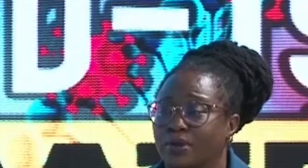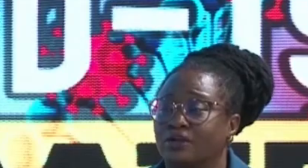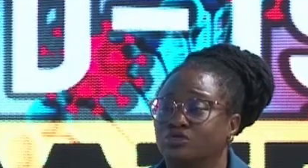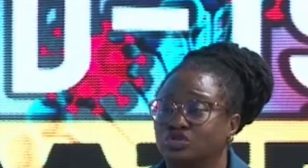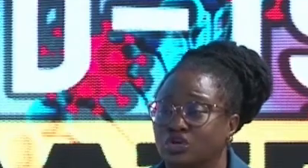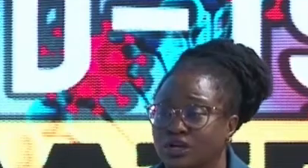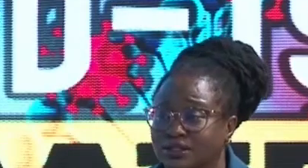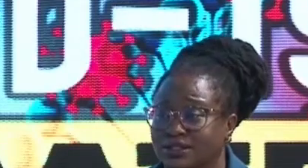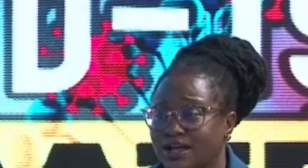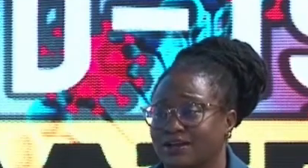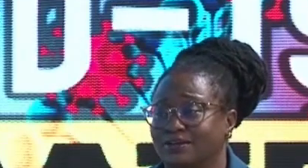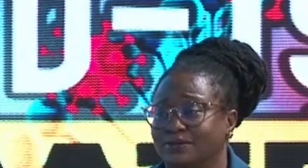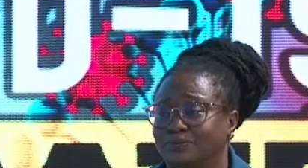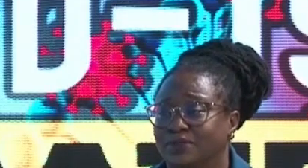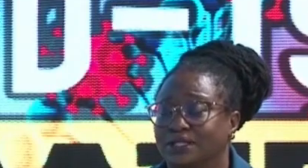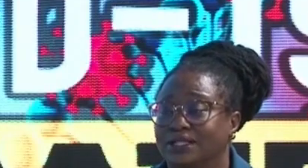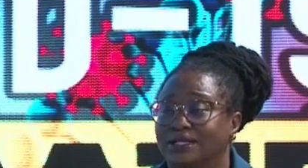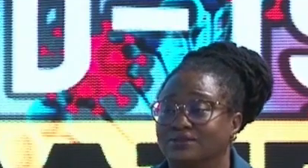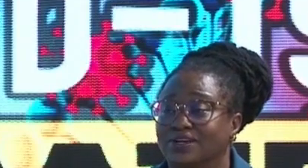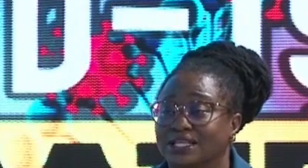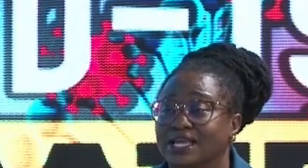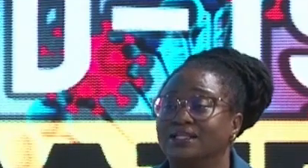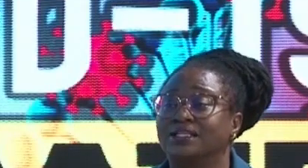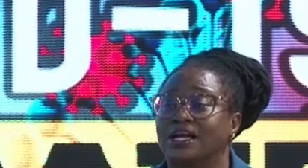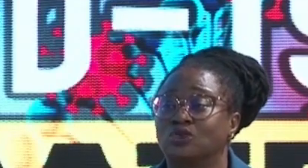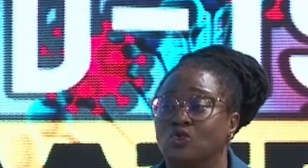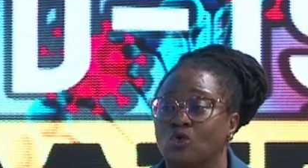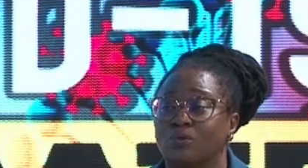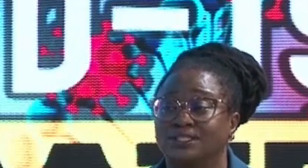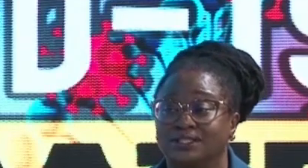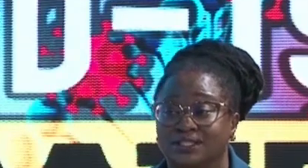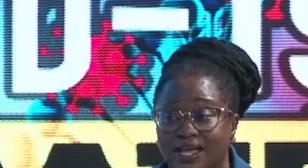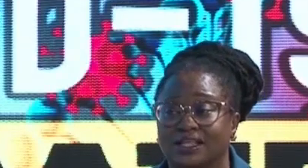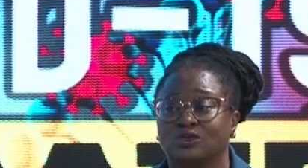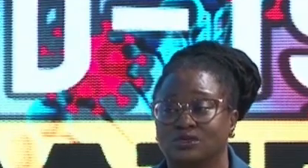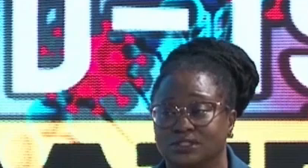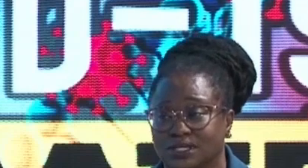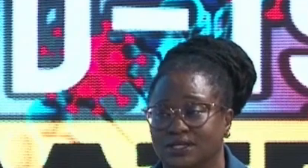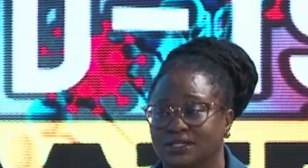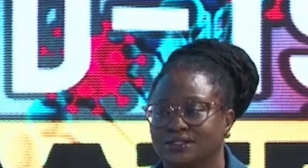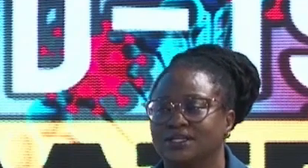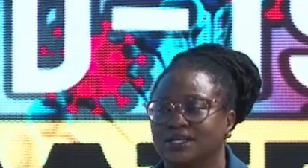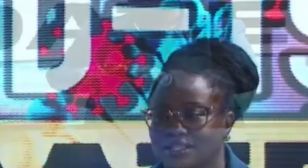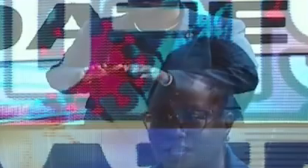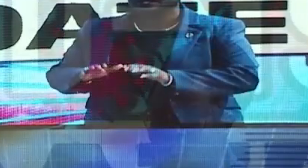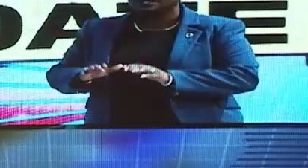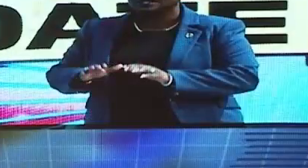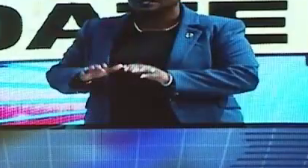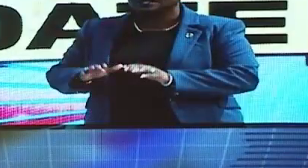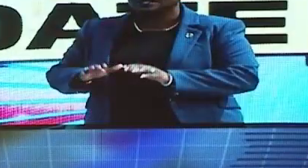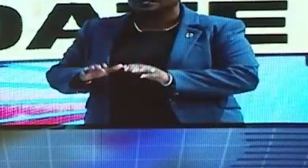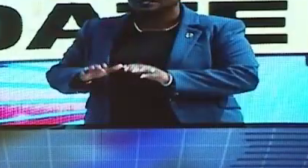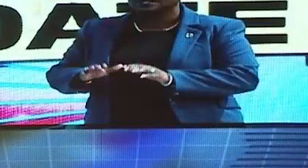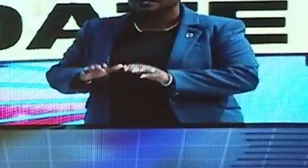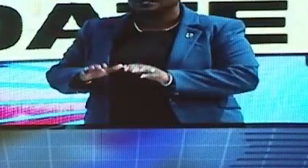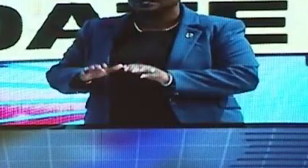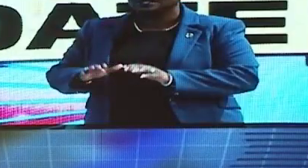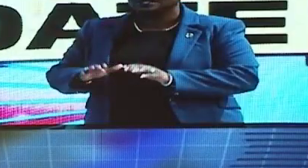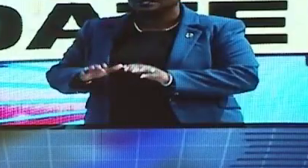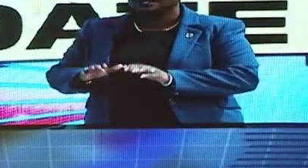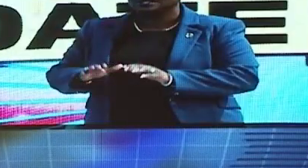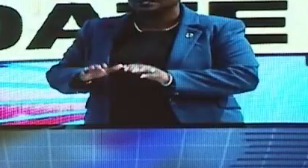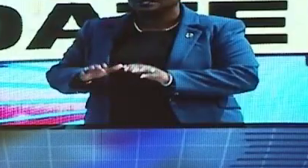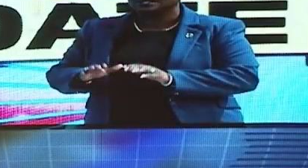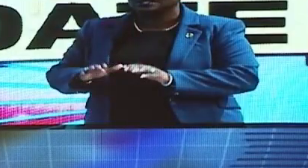te ontvangen. Dit zei Danielle Feira, zij is directeur Nationale Veiligheid, vandaag in het ATV-programma COVID-19